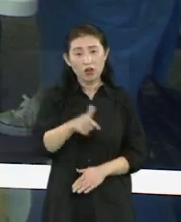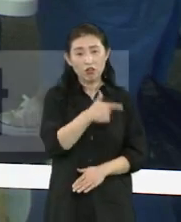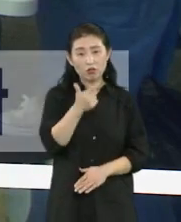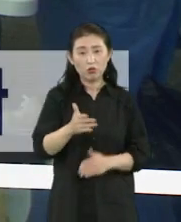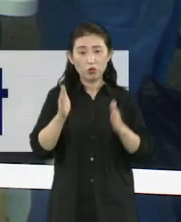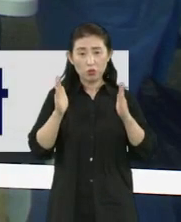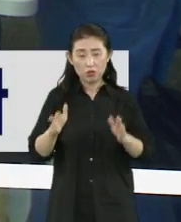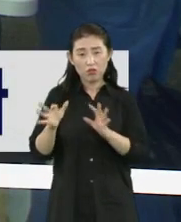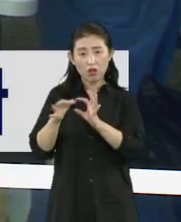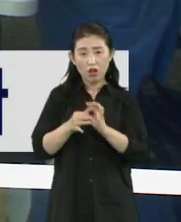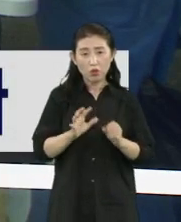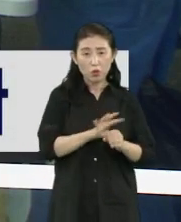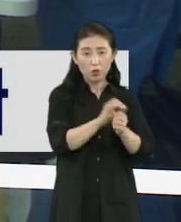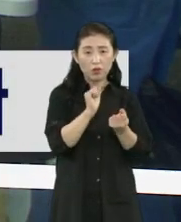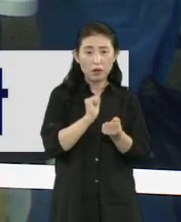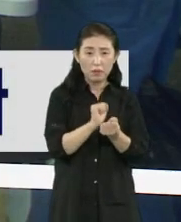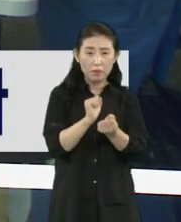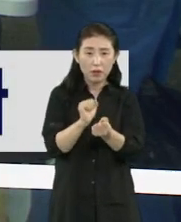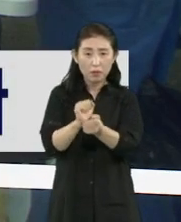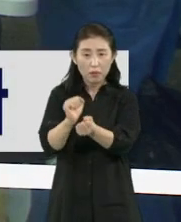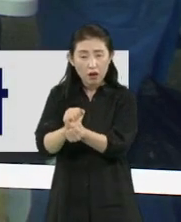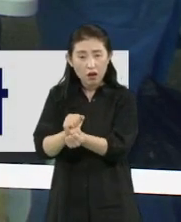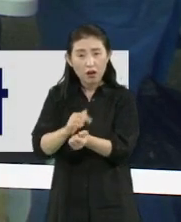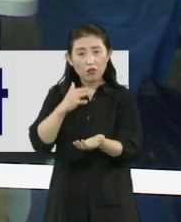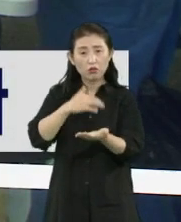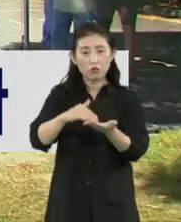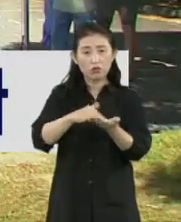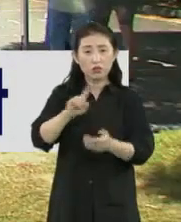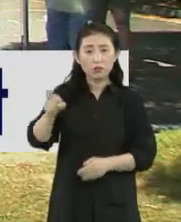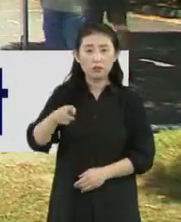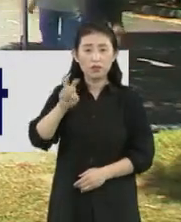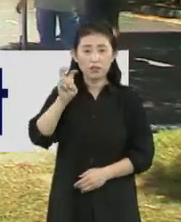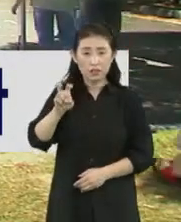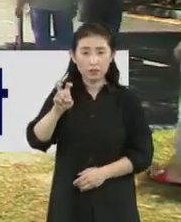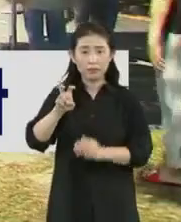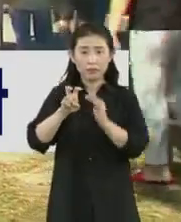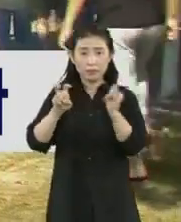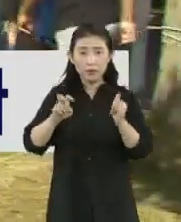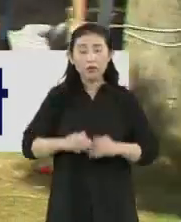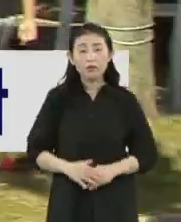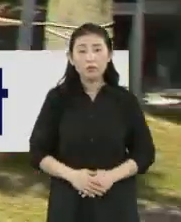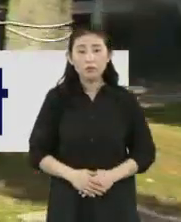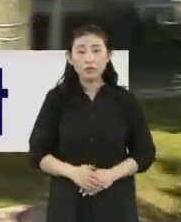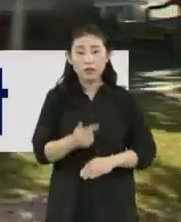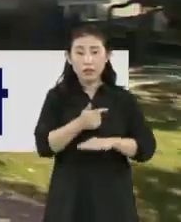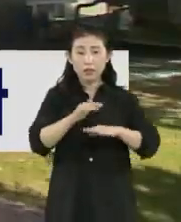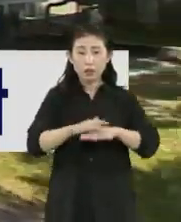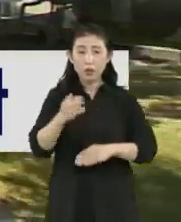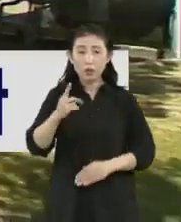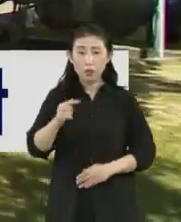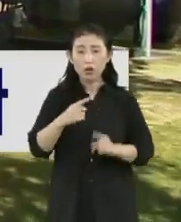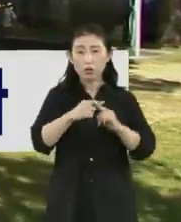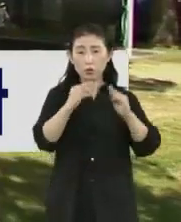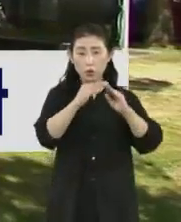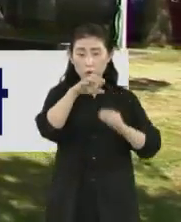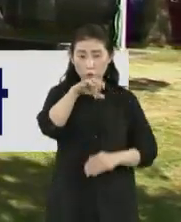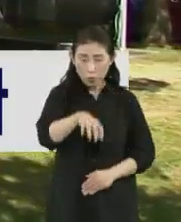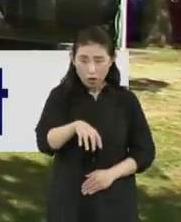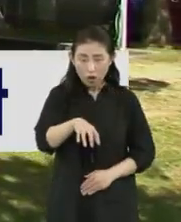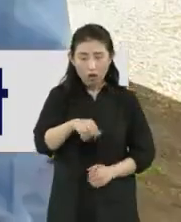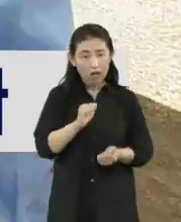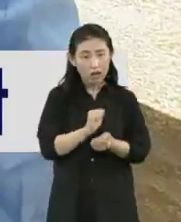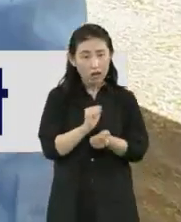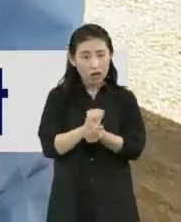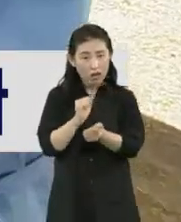소규모 집단 감염이 이어지면서 하루 사이 우리 지역에서 확진자가 120명 추가됐습니다. 대전 도안동 교회에서